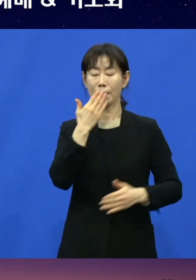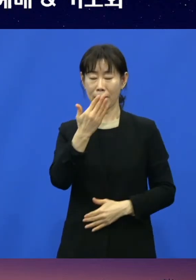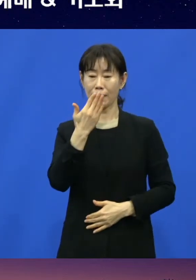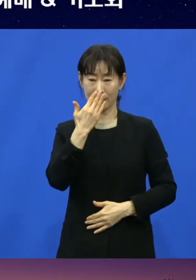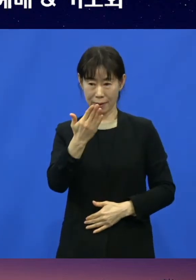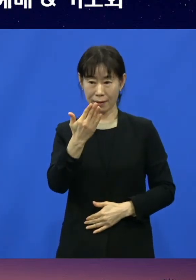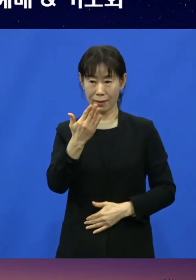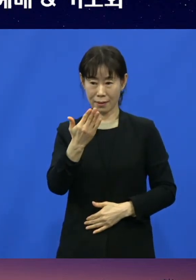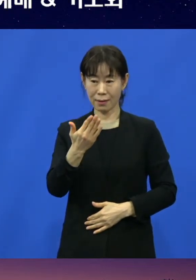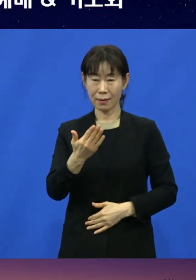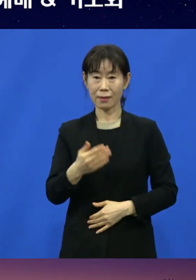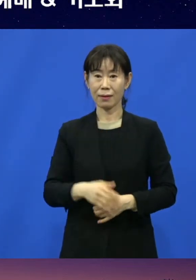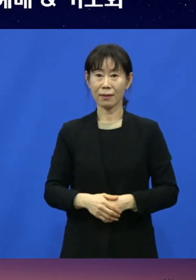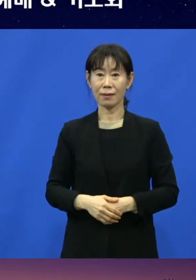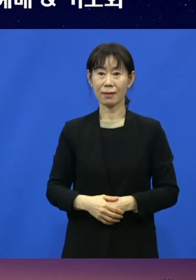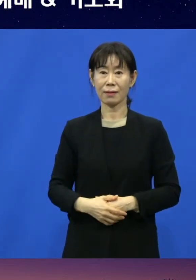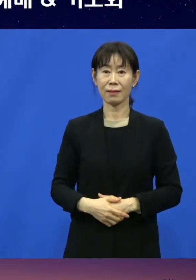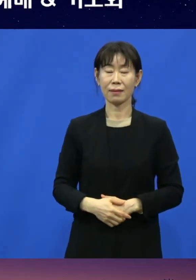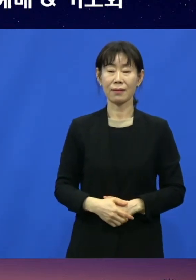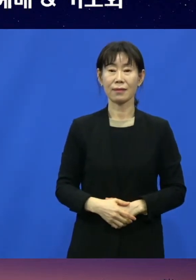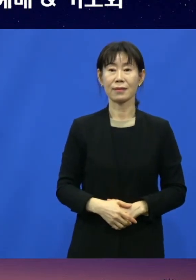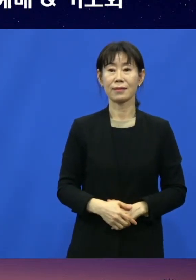발견의 힘이 있어야 포기의 힘이 나오는 거예요.